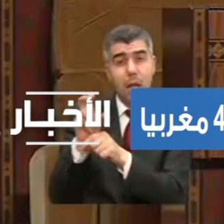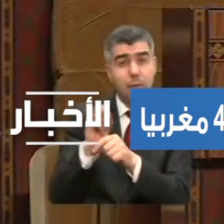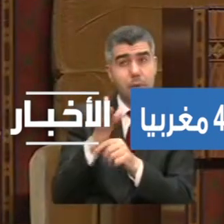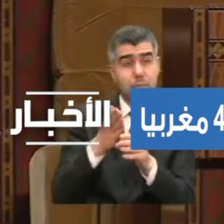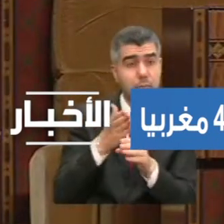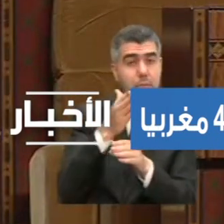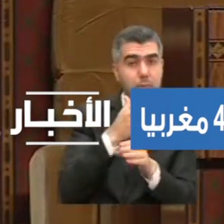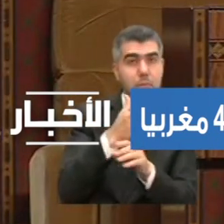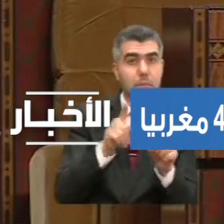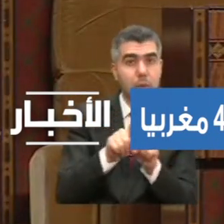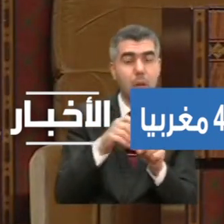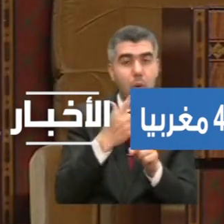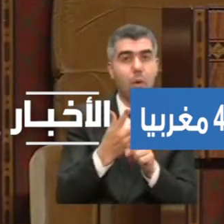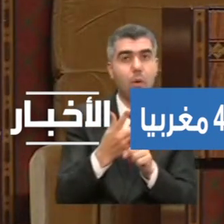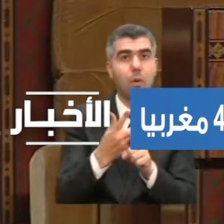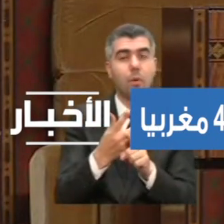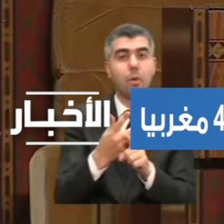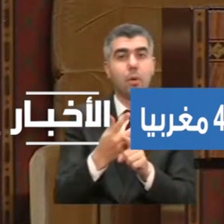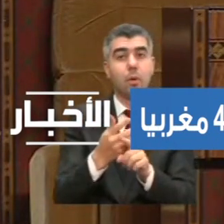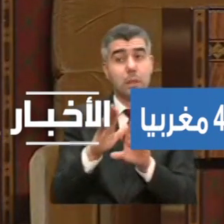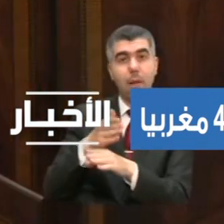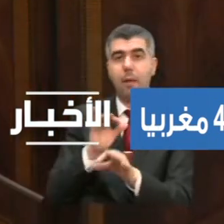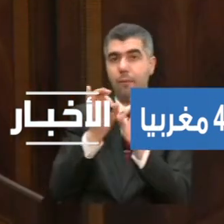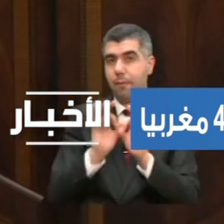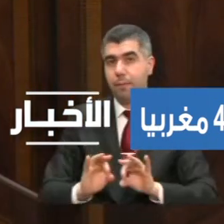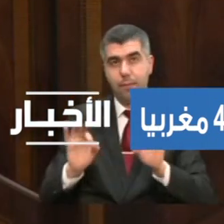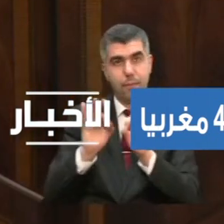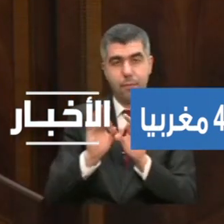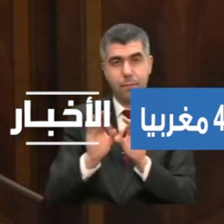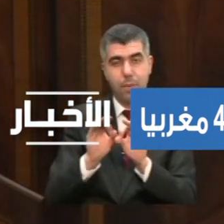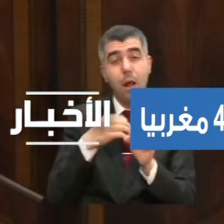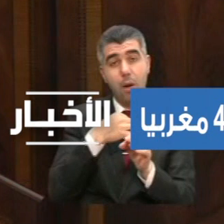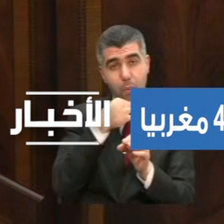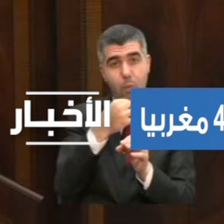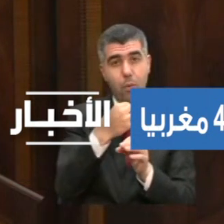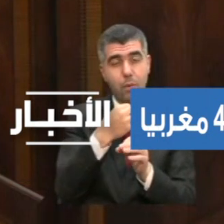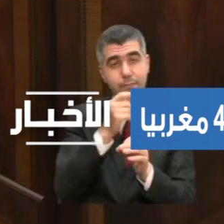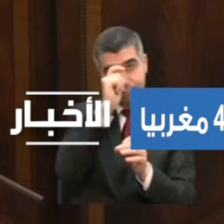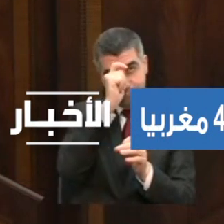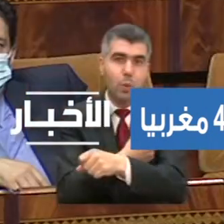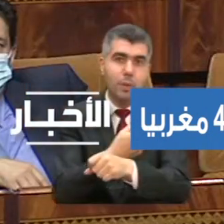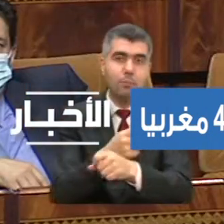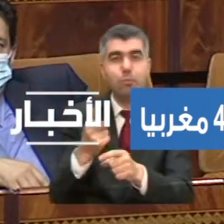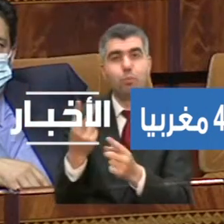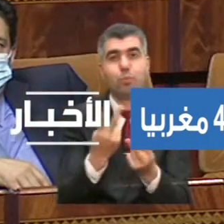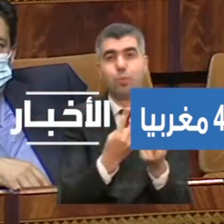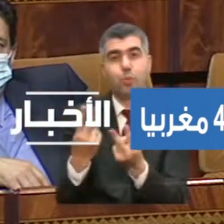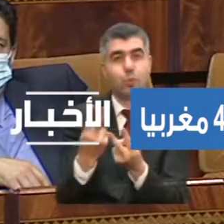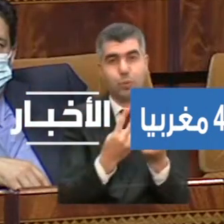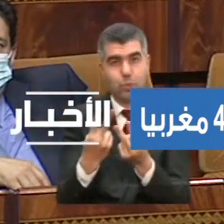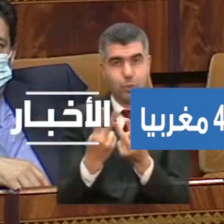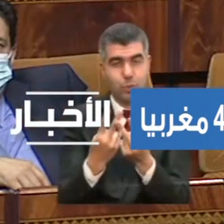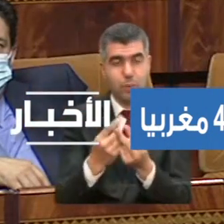مبرزا في هذا الصدد أن عملية مرحبا تعني التحضير منذ شهر أبريل والتنسيق مع مختلف الجهات،